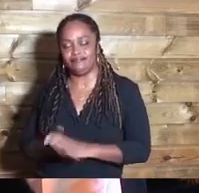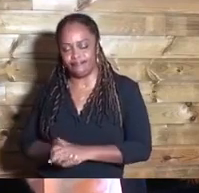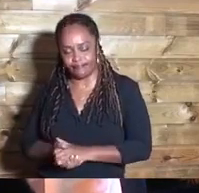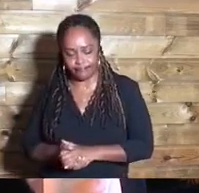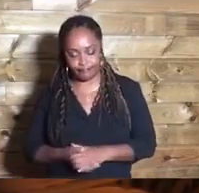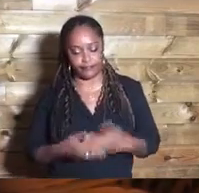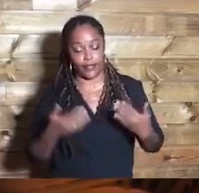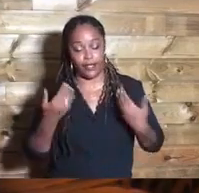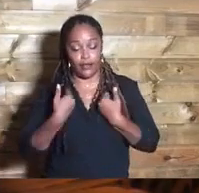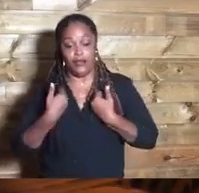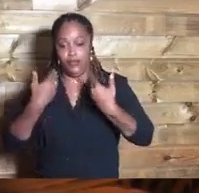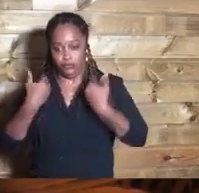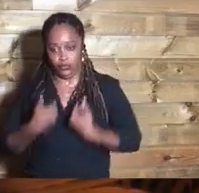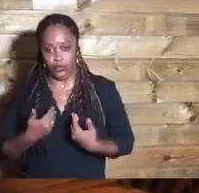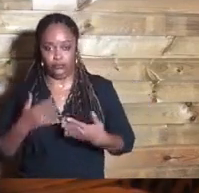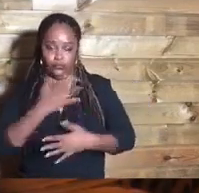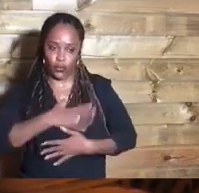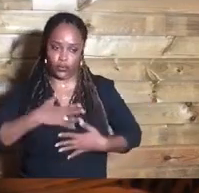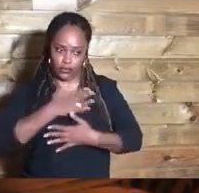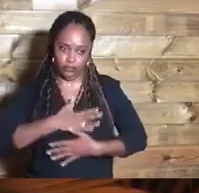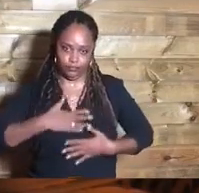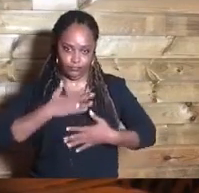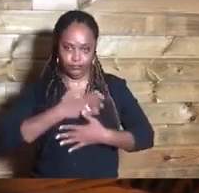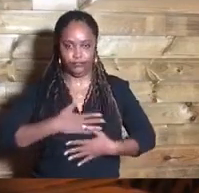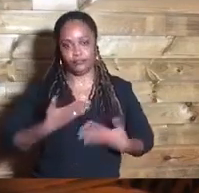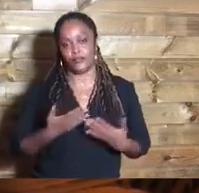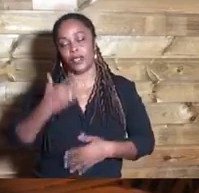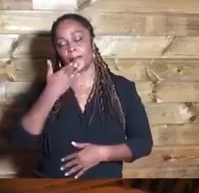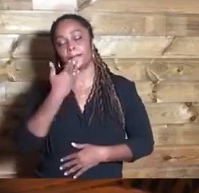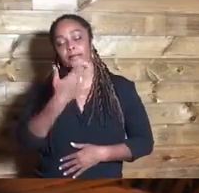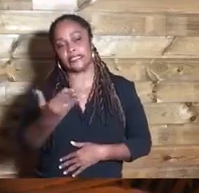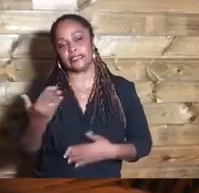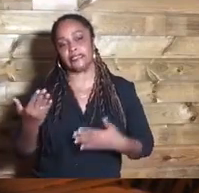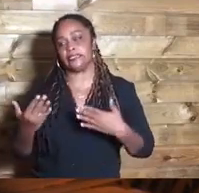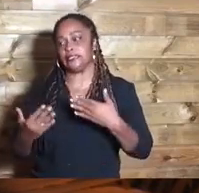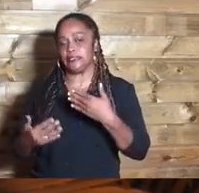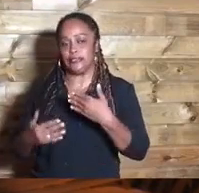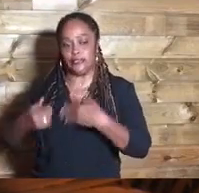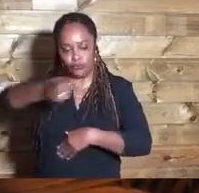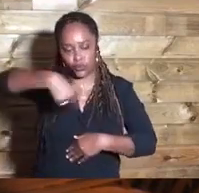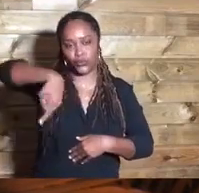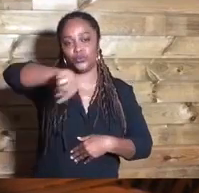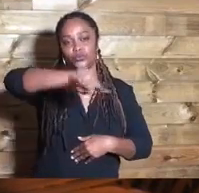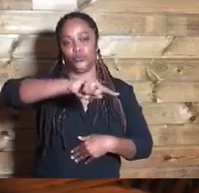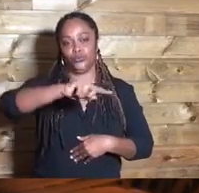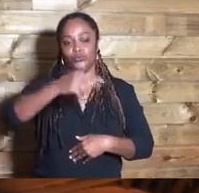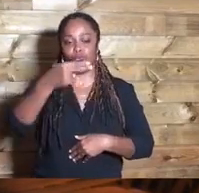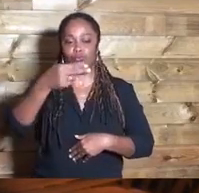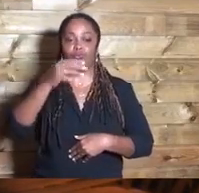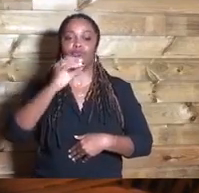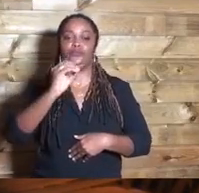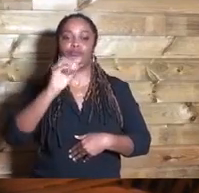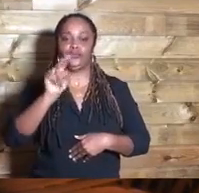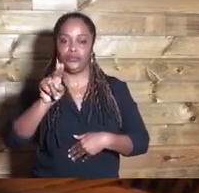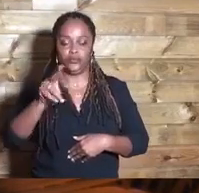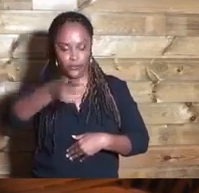moi, en comptant, et encore remercier nous de non seulement